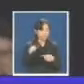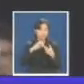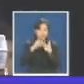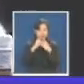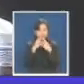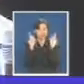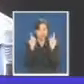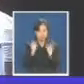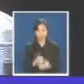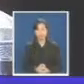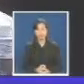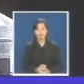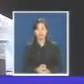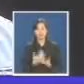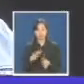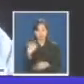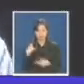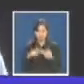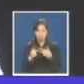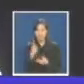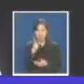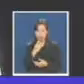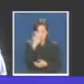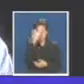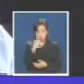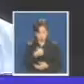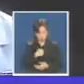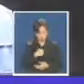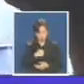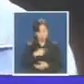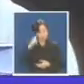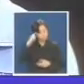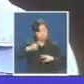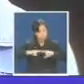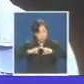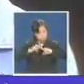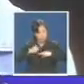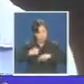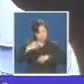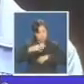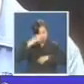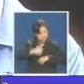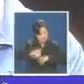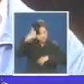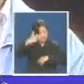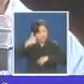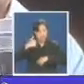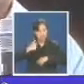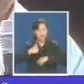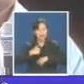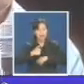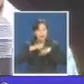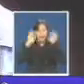าทำไมถึงจะเป็นตัวเลือกที่ดีที่สุดไม่ดีที่สุดผมไม่อยากให้เป็นเรื่องหาเสียงแต่ผมมองในมุ